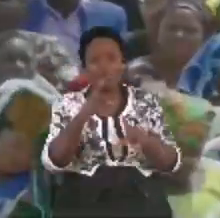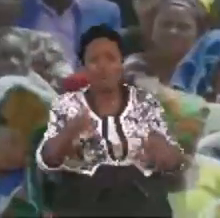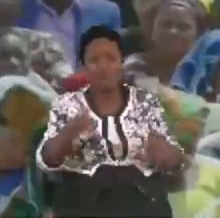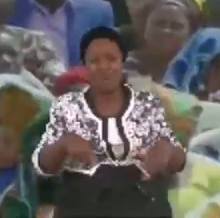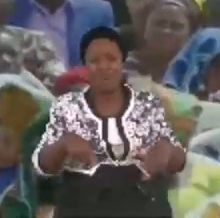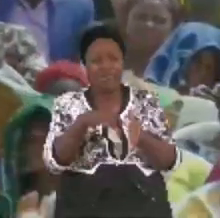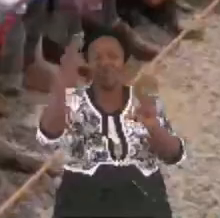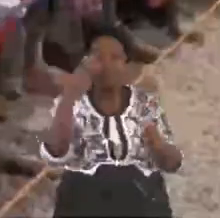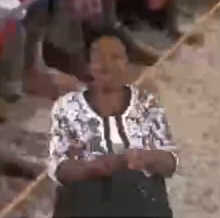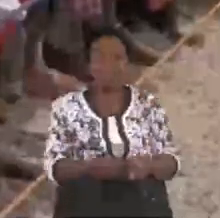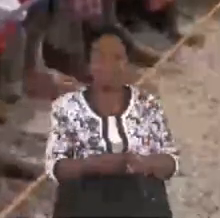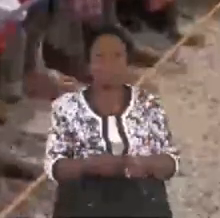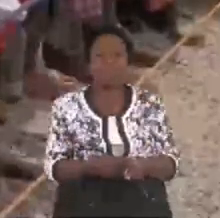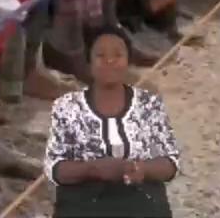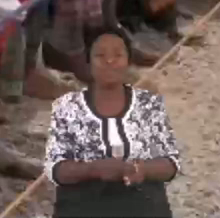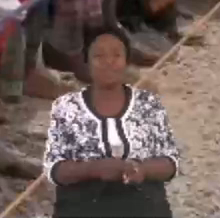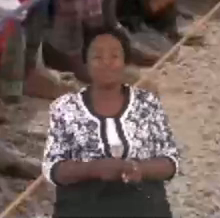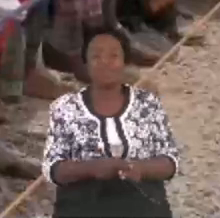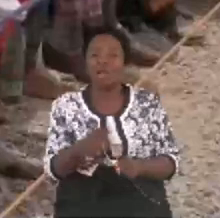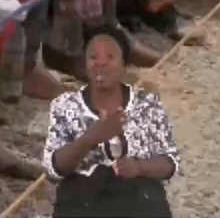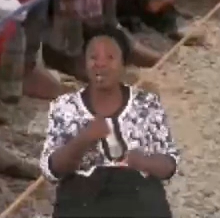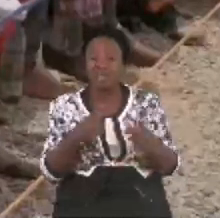Ôtez de ta vie au nom de Jésus.